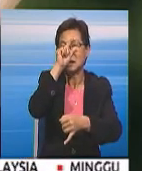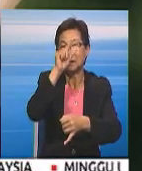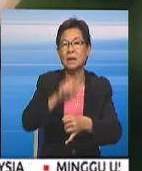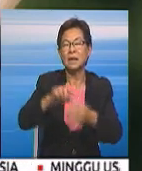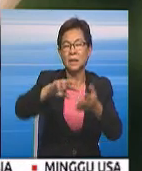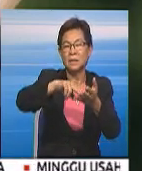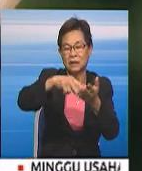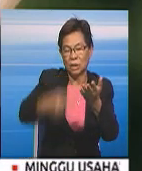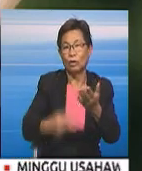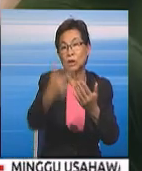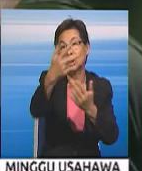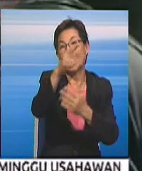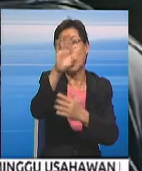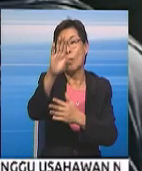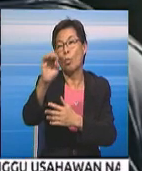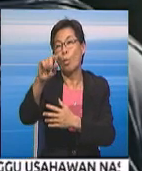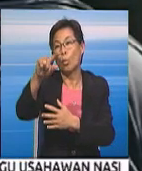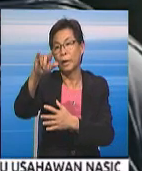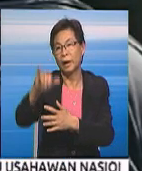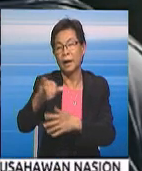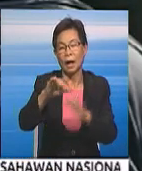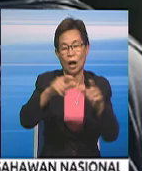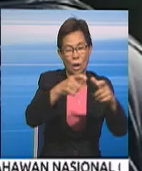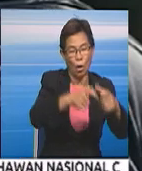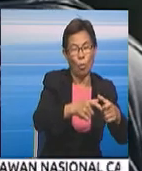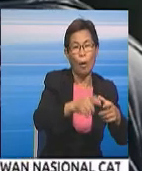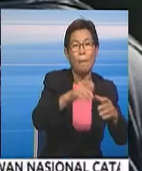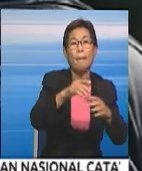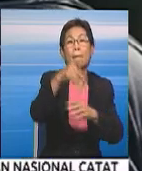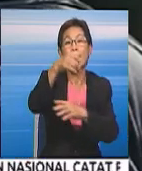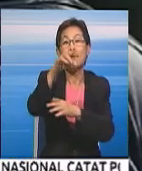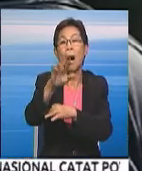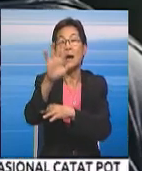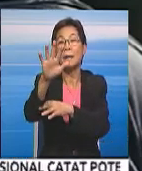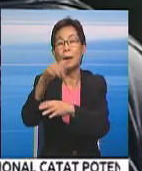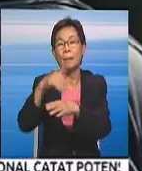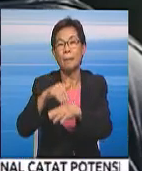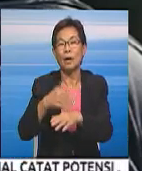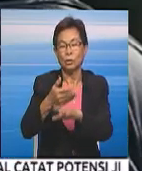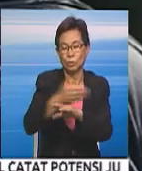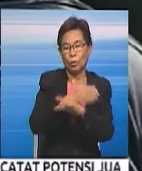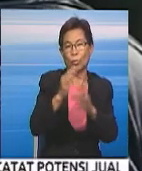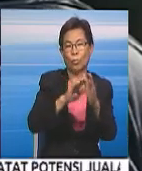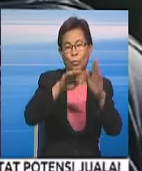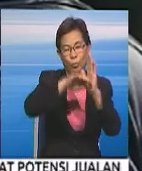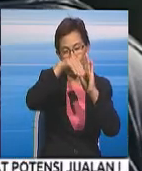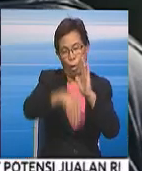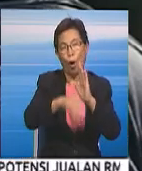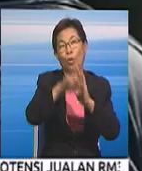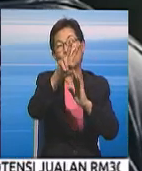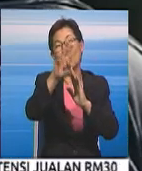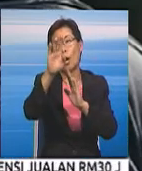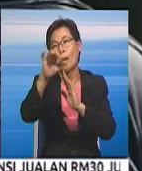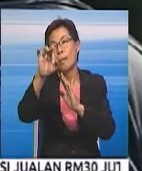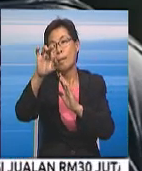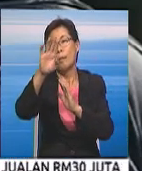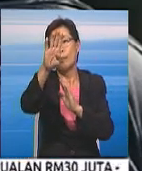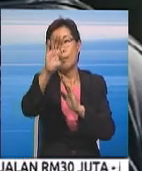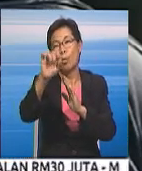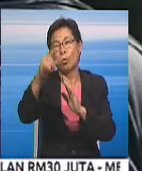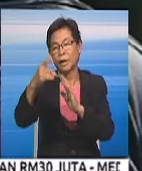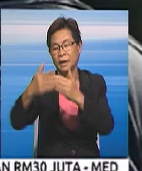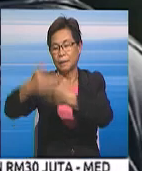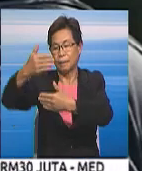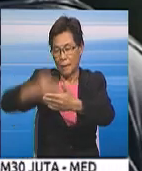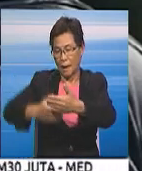3 bogi terhadap 1 eagle pada lubang par 5 pada gilirannya sebelum rosot 2 bogi lain di belakang 9.